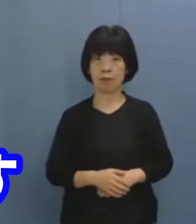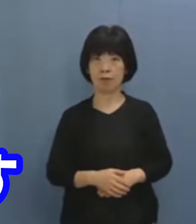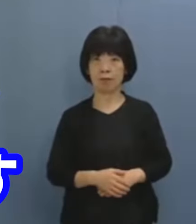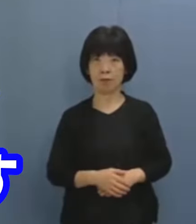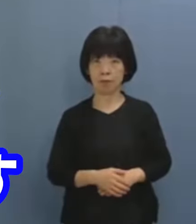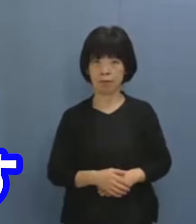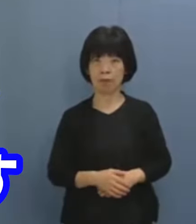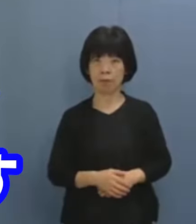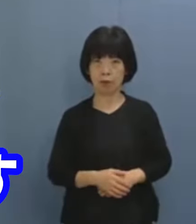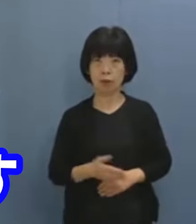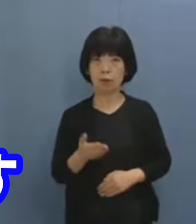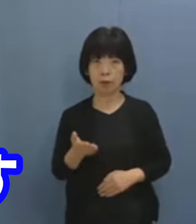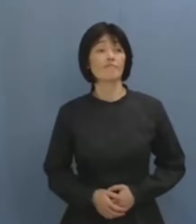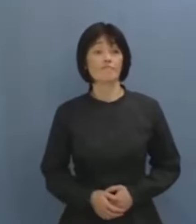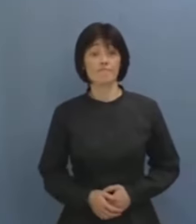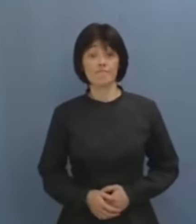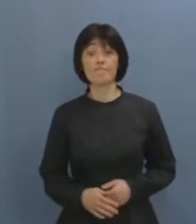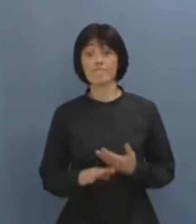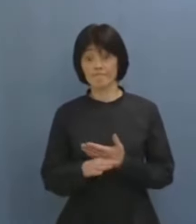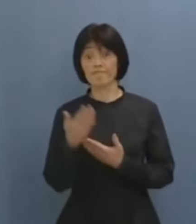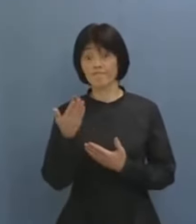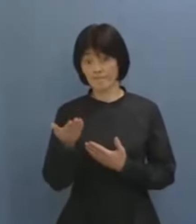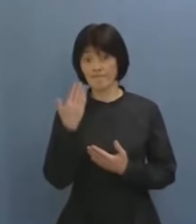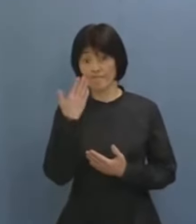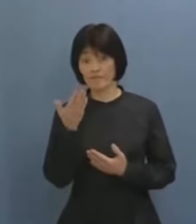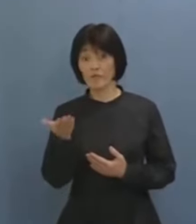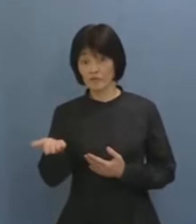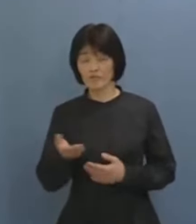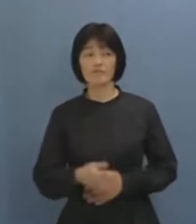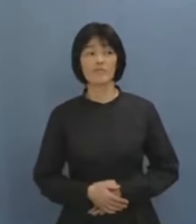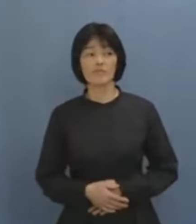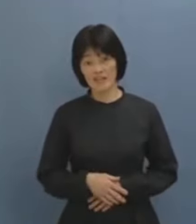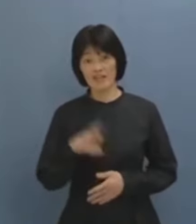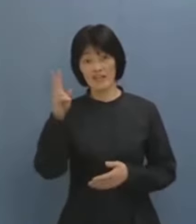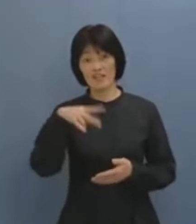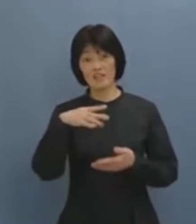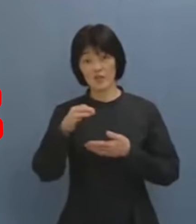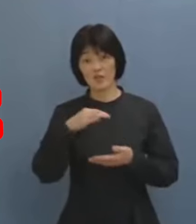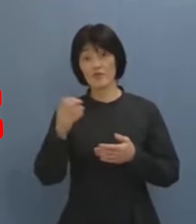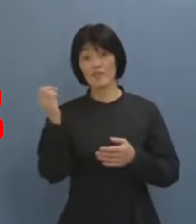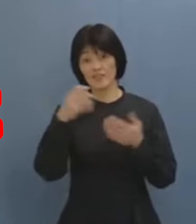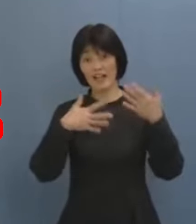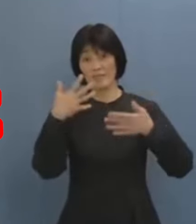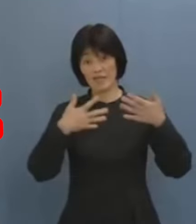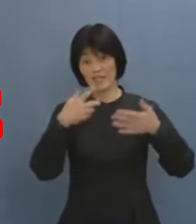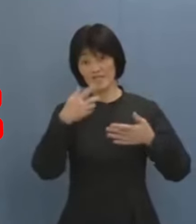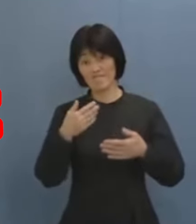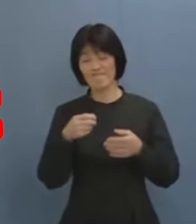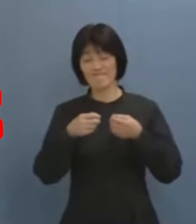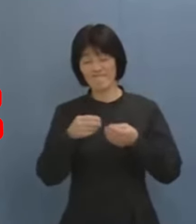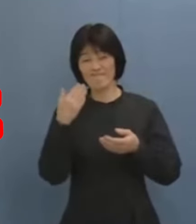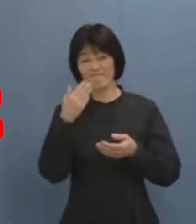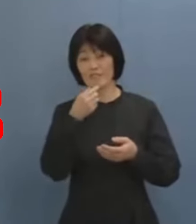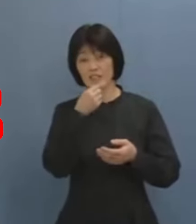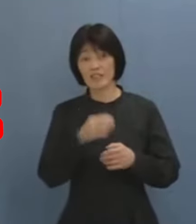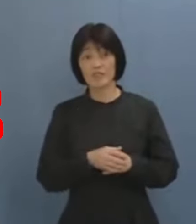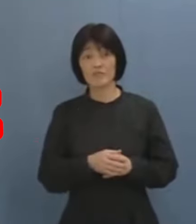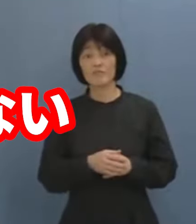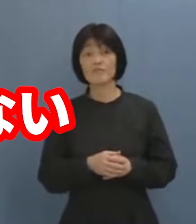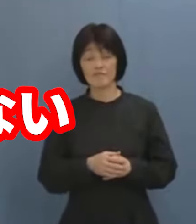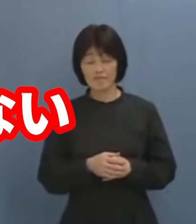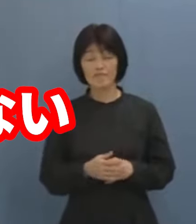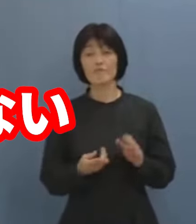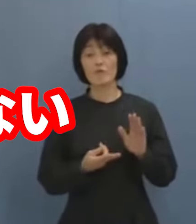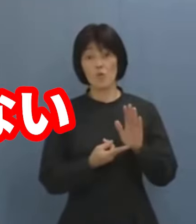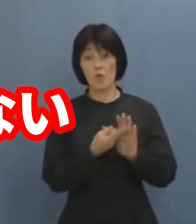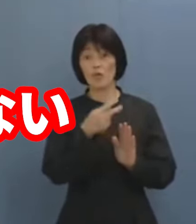し誤解していれば申し訳ないと思います。 すいません、細かくちょっとお聞きしたいんですけども、ホテルの食事の際に先ほど